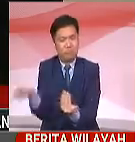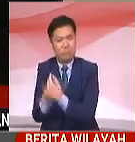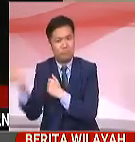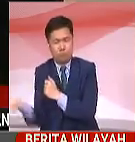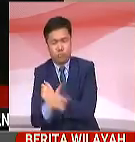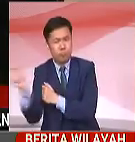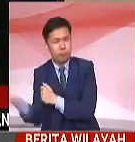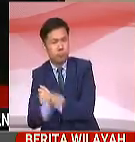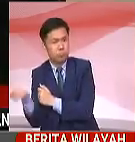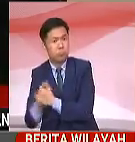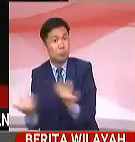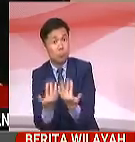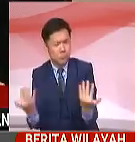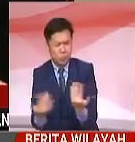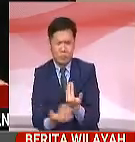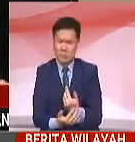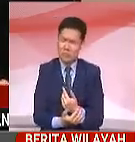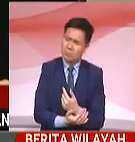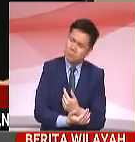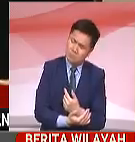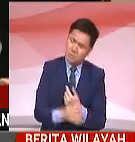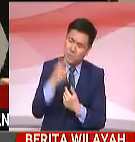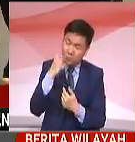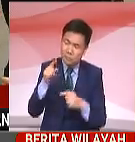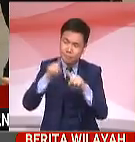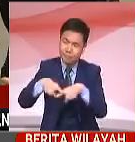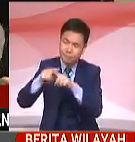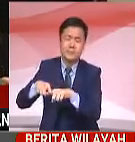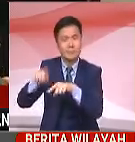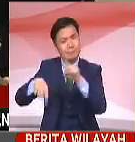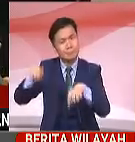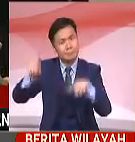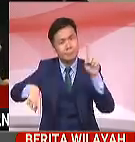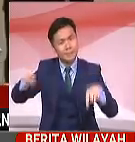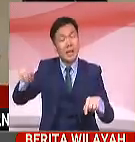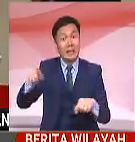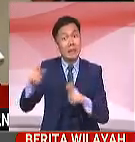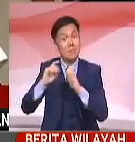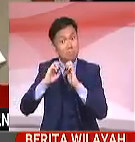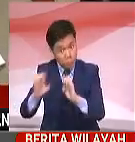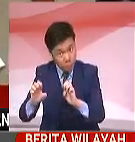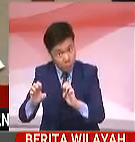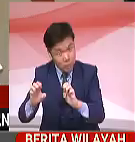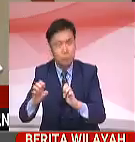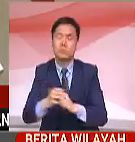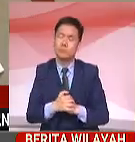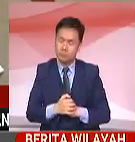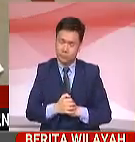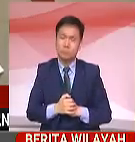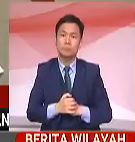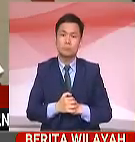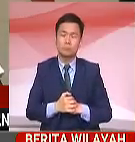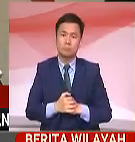akan mempertimbangkan bagi kes-kes atau permohonan yang melibatkan kecemasan dan